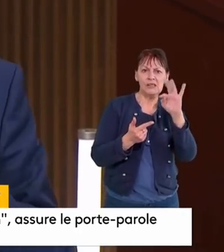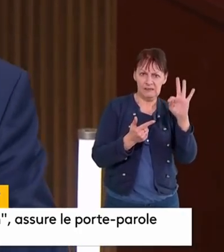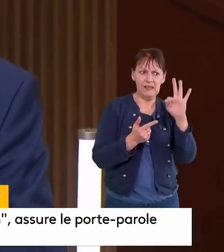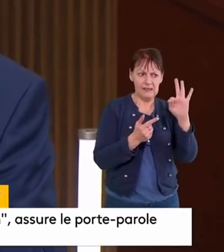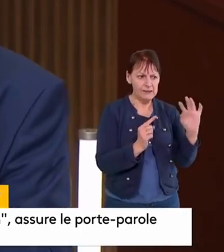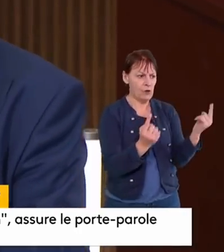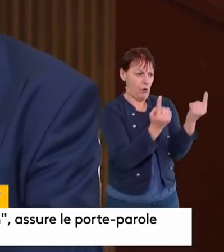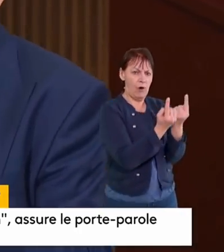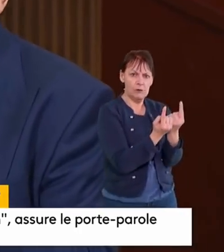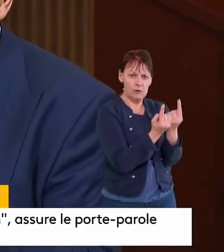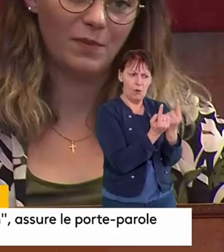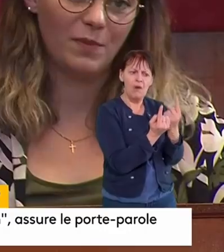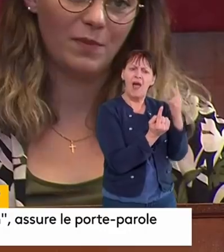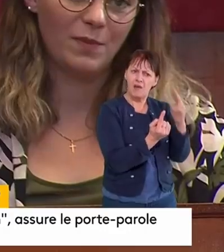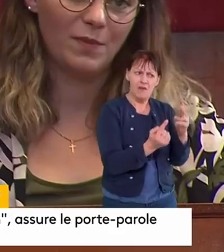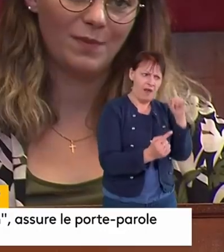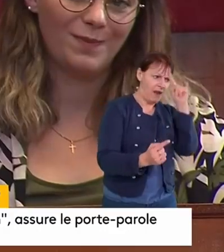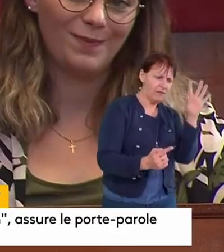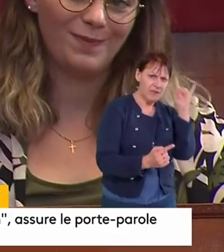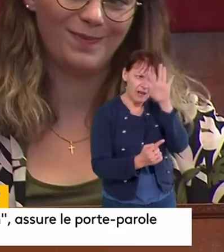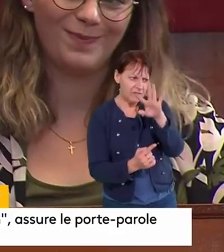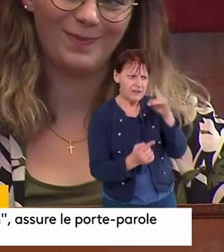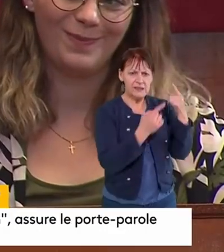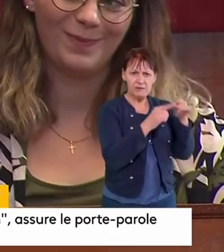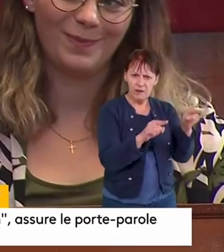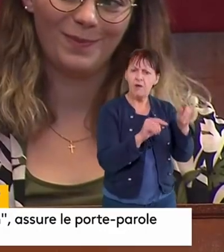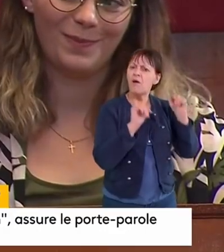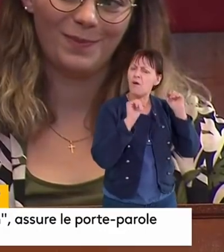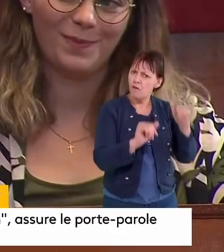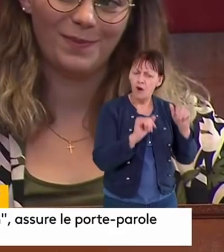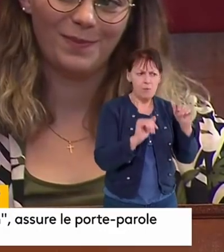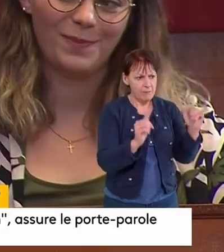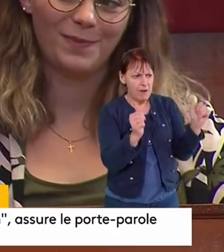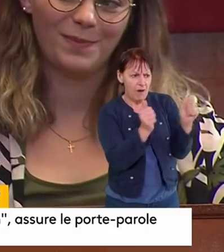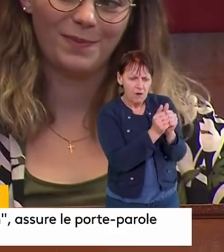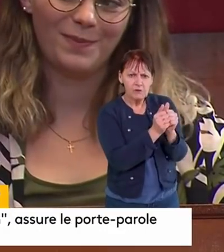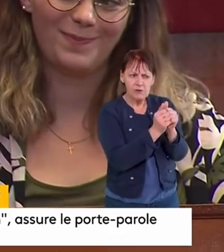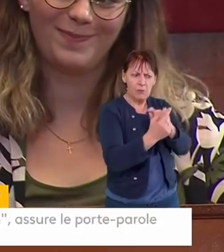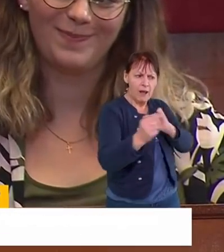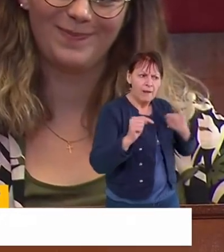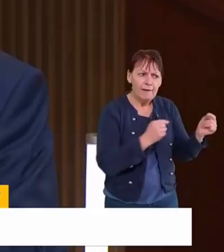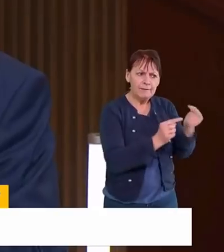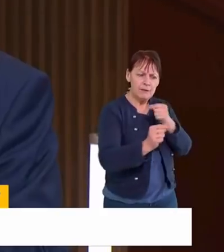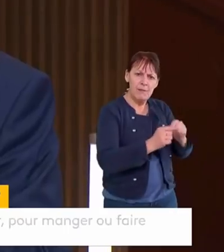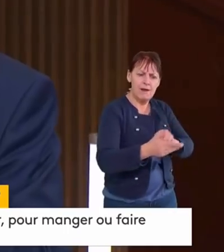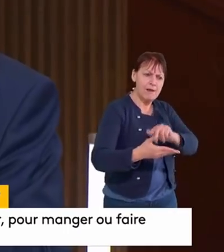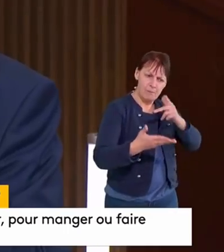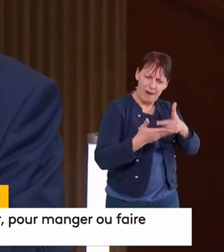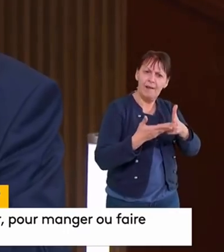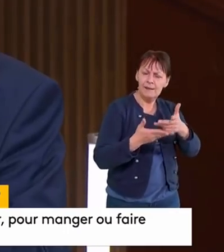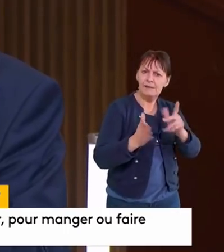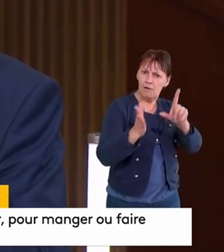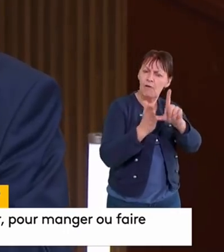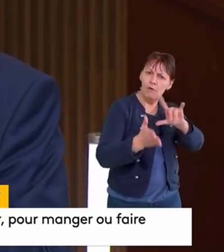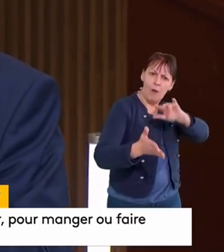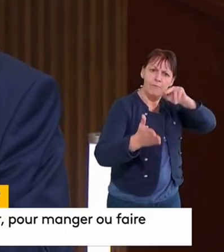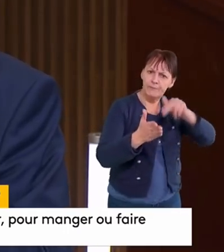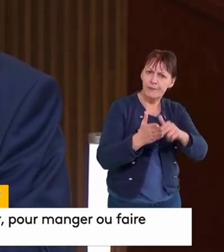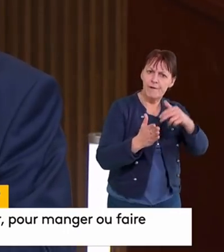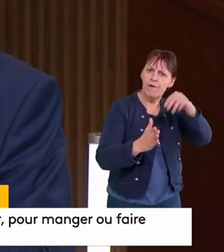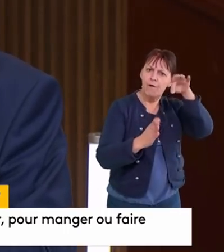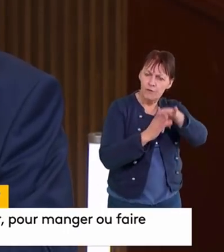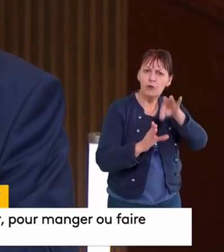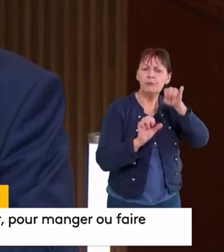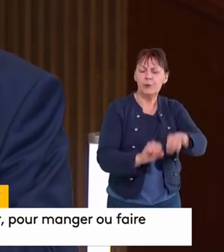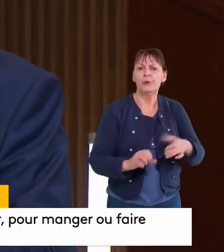mais parfois voter ensemble sur des idées, des textes qu'ils ont débattus. Ce sont des avis qui sont donc précieux et